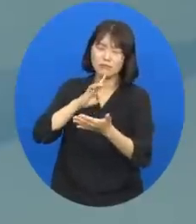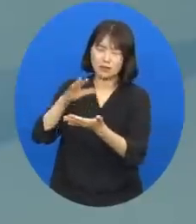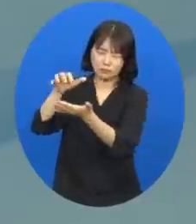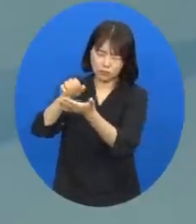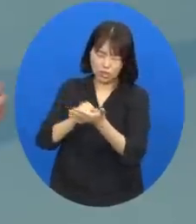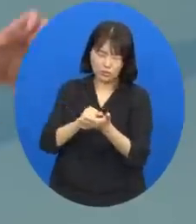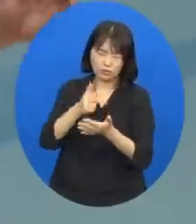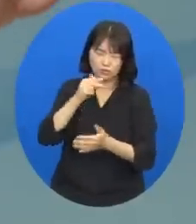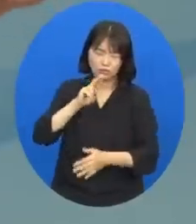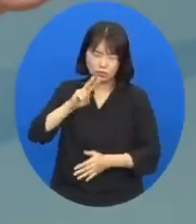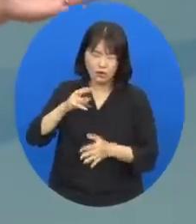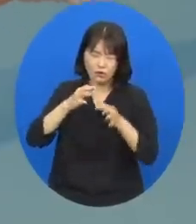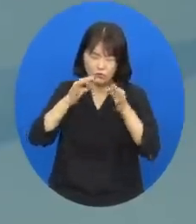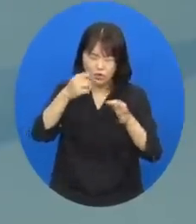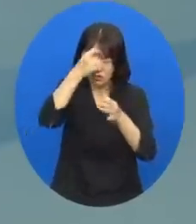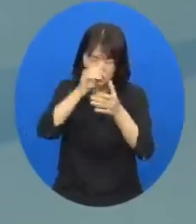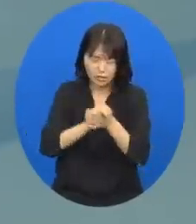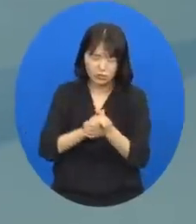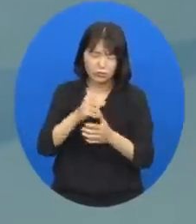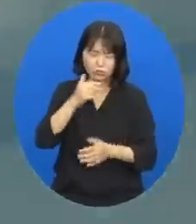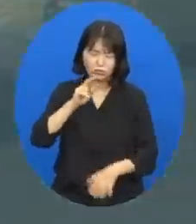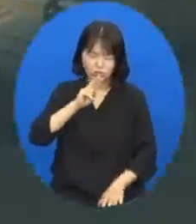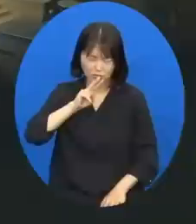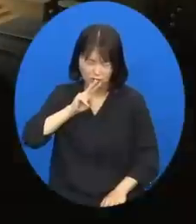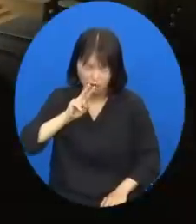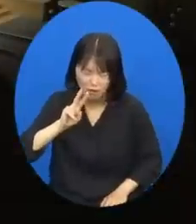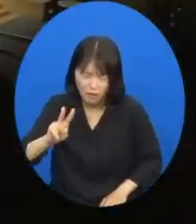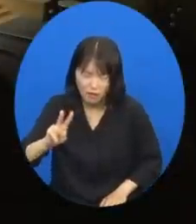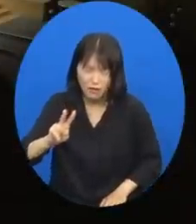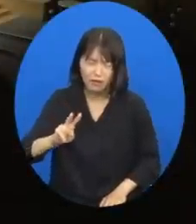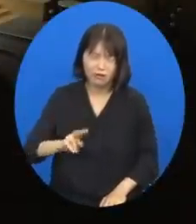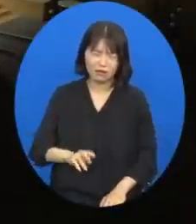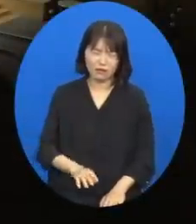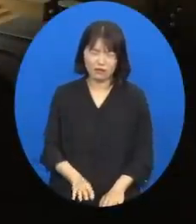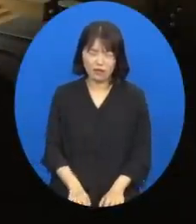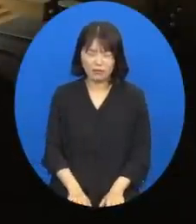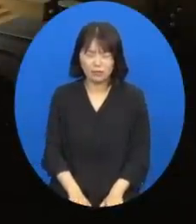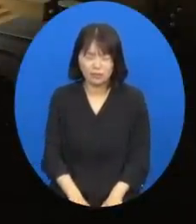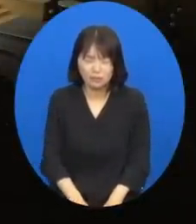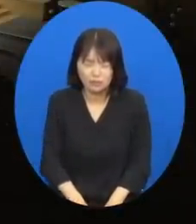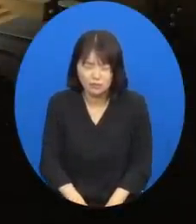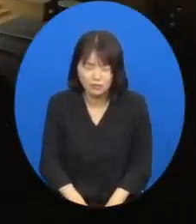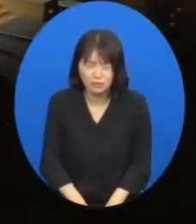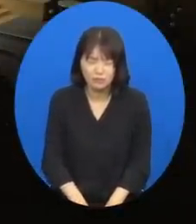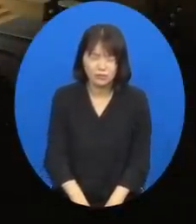맘에 치러 가서 먹기도 하더라 계 씁니다 실 아